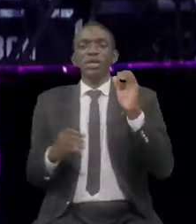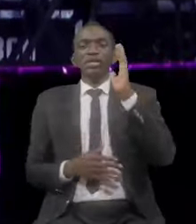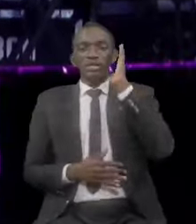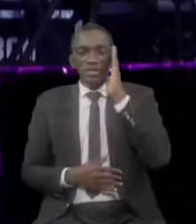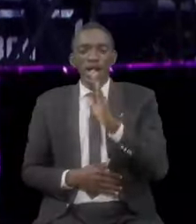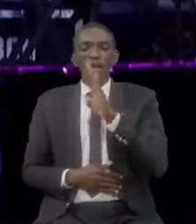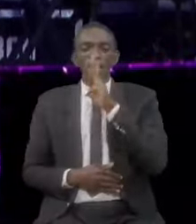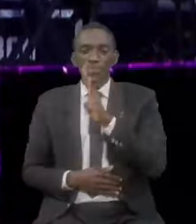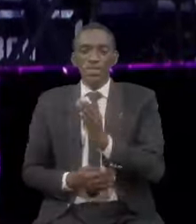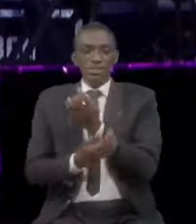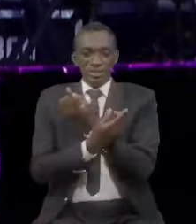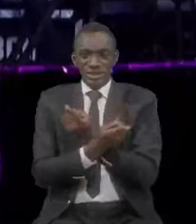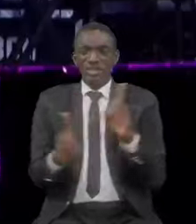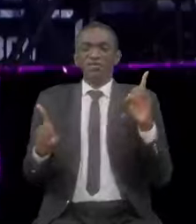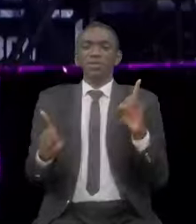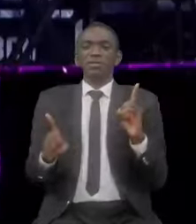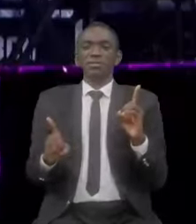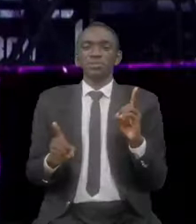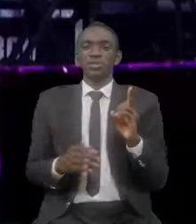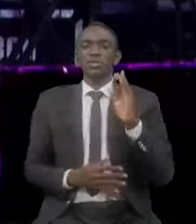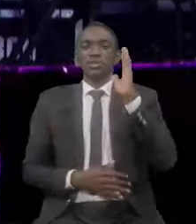sera délivré,